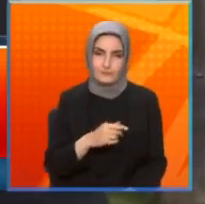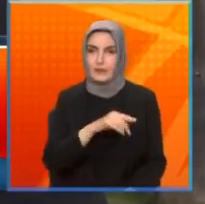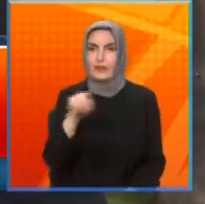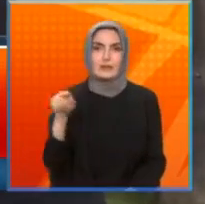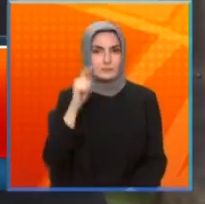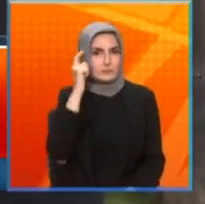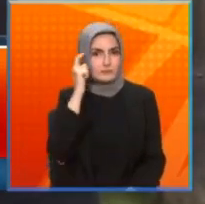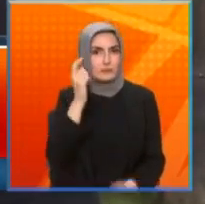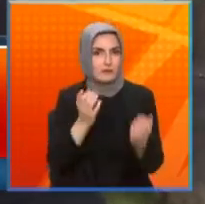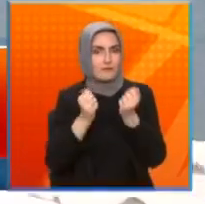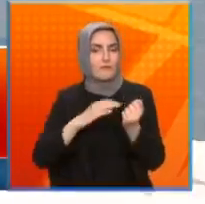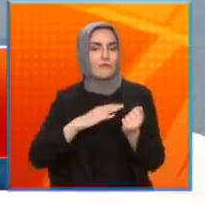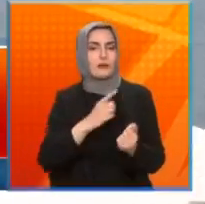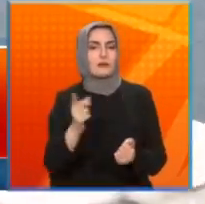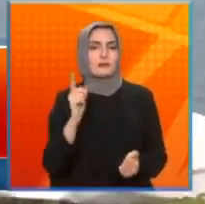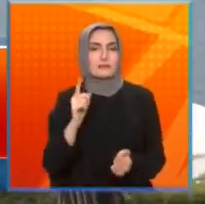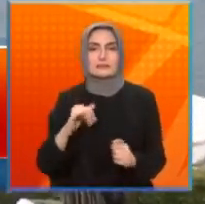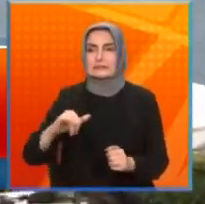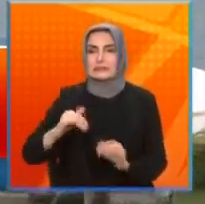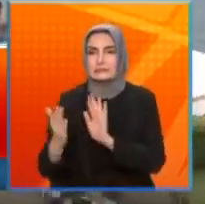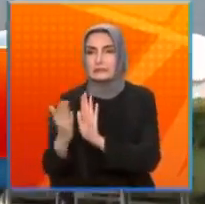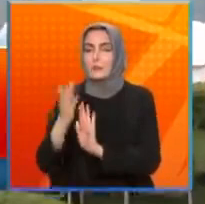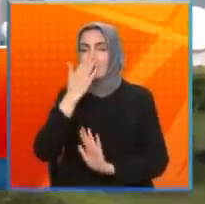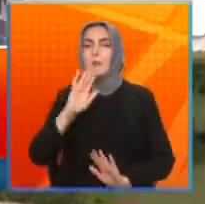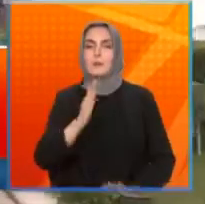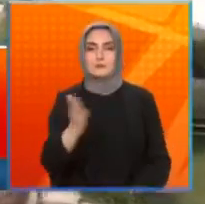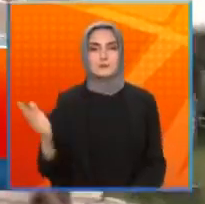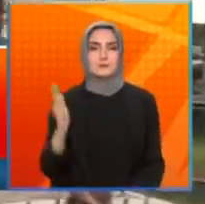mesafesini bozmadan yaklaşmıyor.